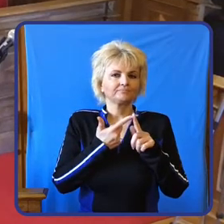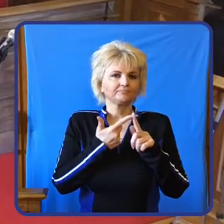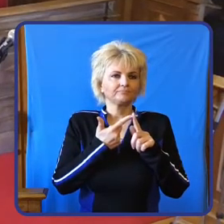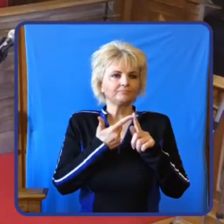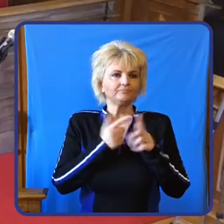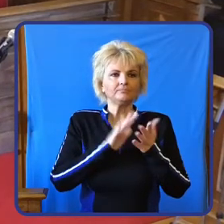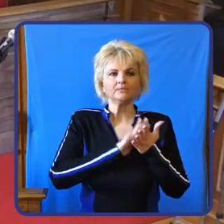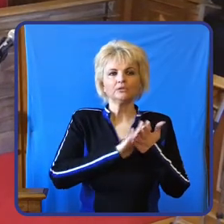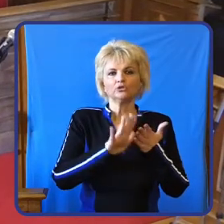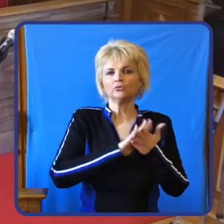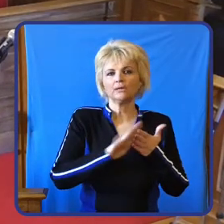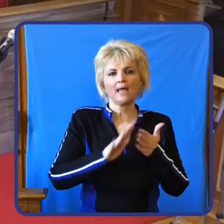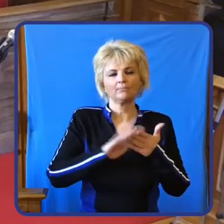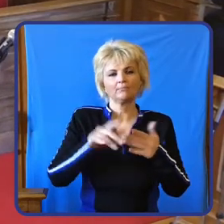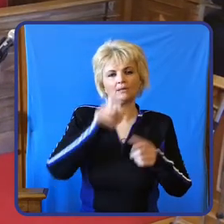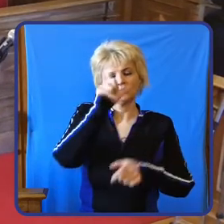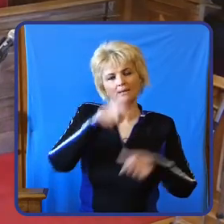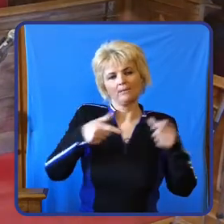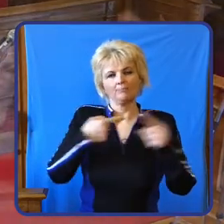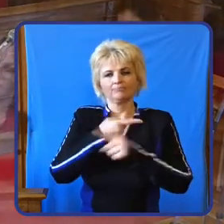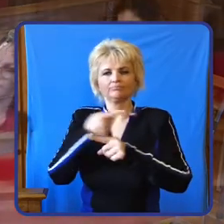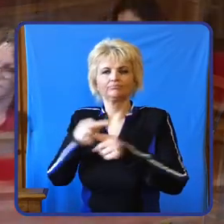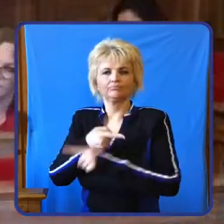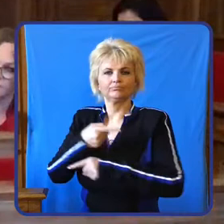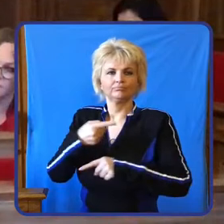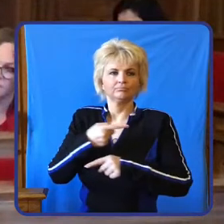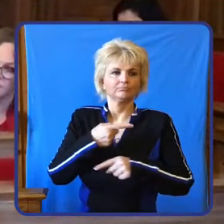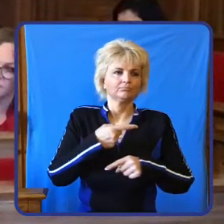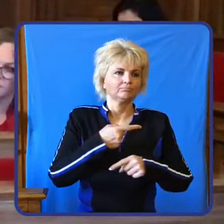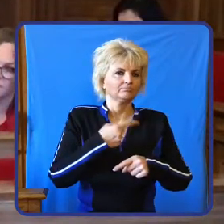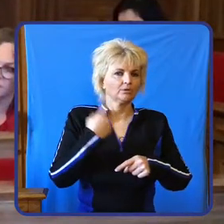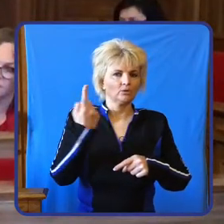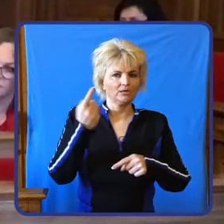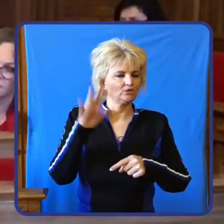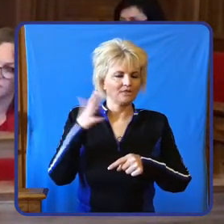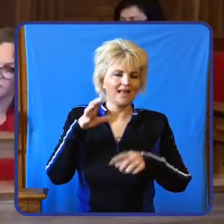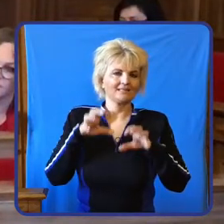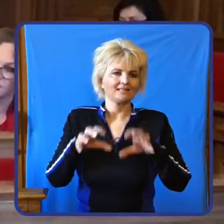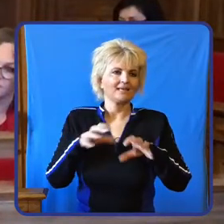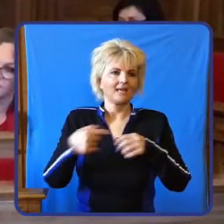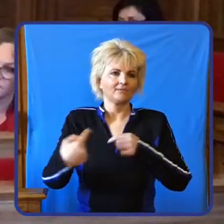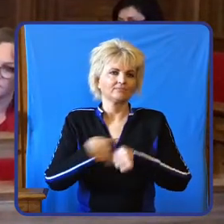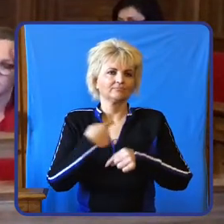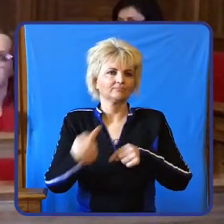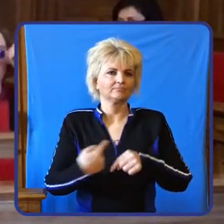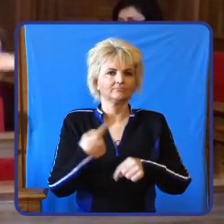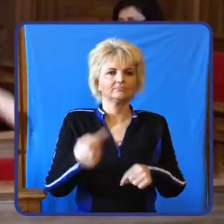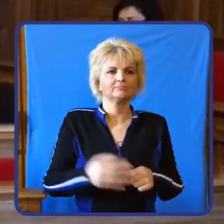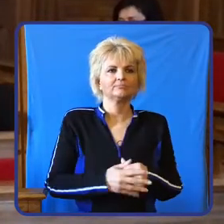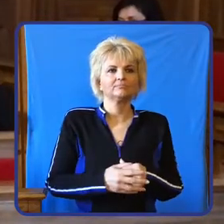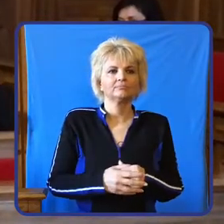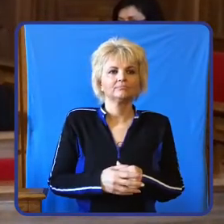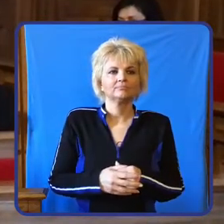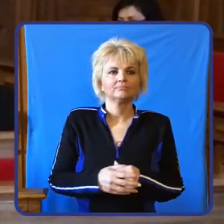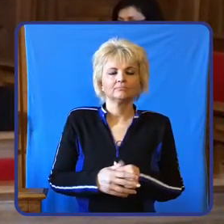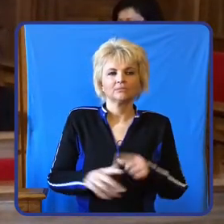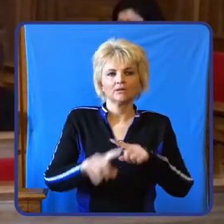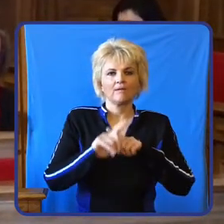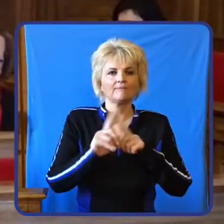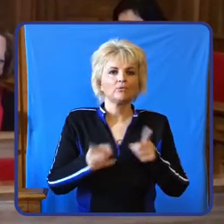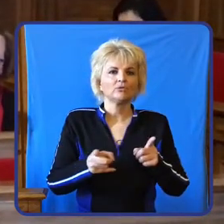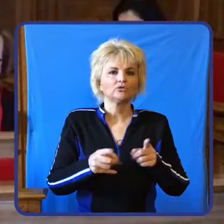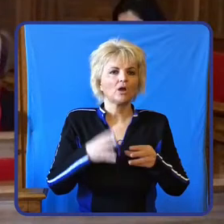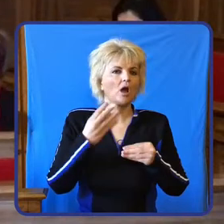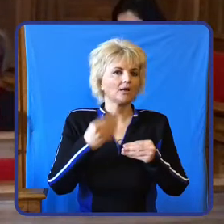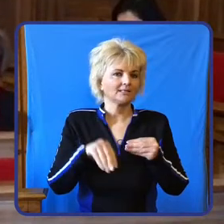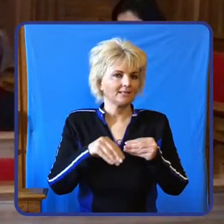én soha nem személyeskedtem itt a közgyűlésen önnel szemben, megkérem, hogy ön se tegye ezt. Annál is inkább, mert azt is elég furcsának találom, hogy